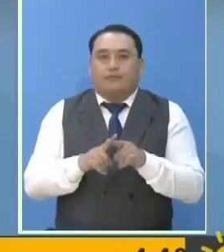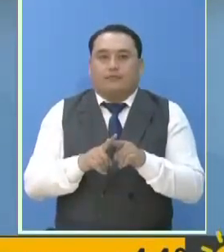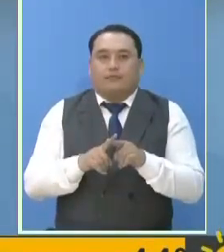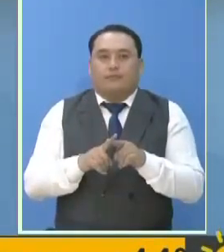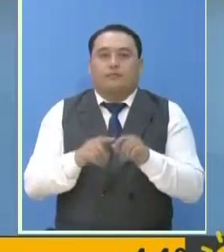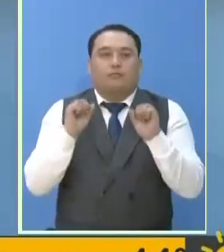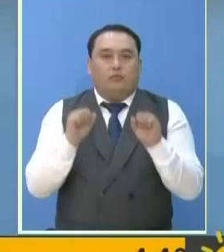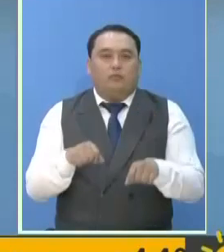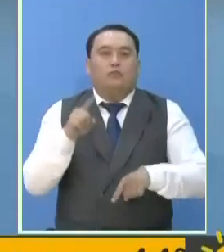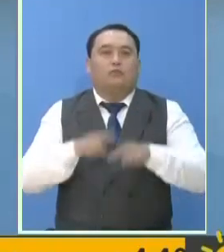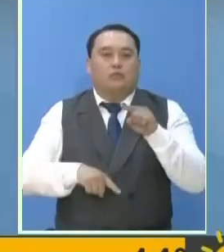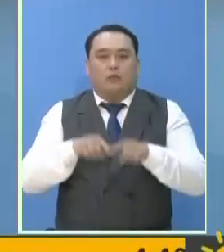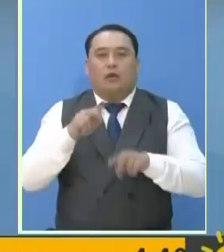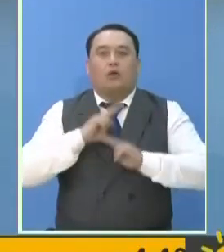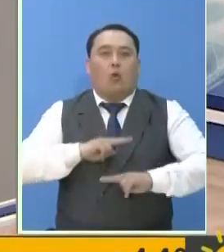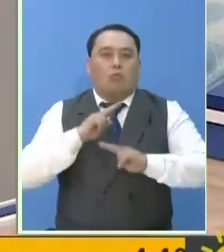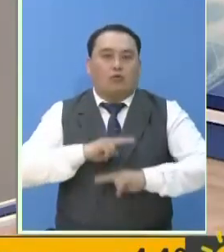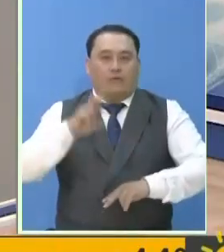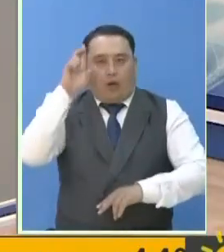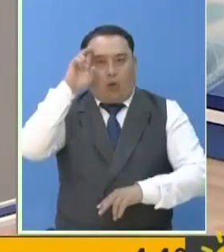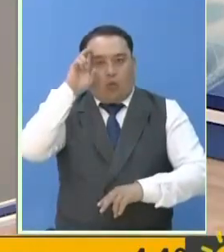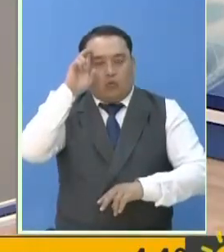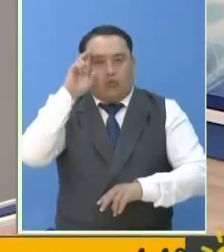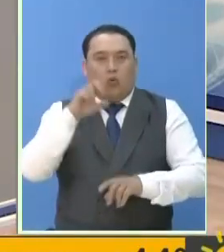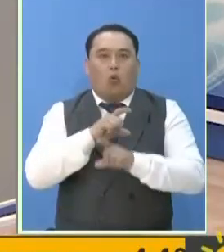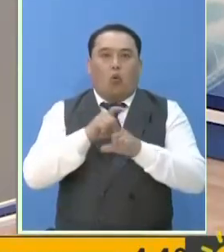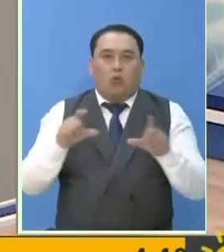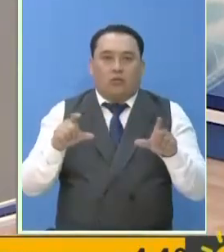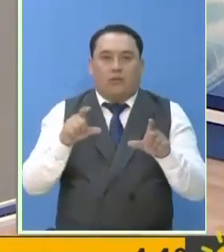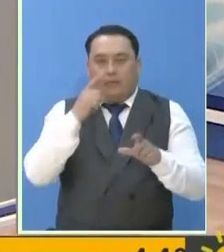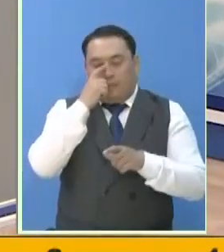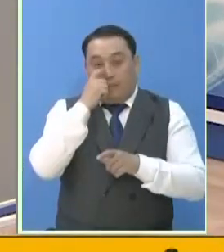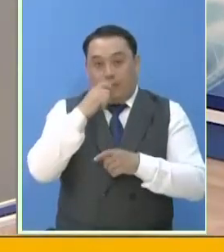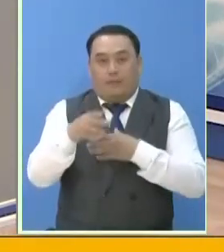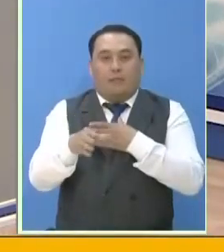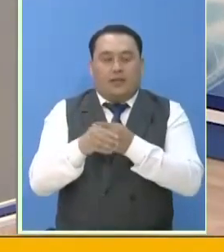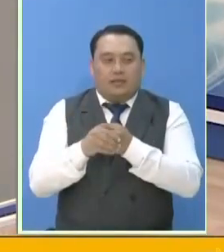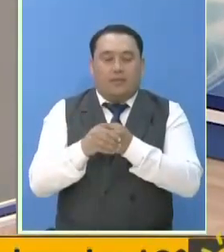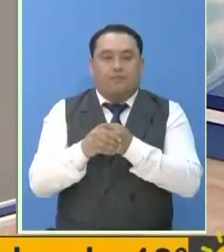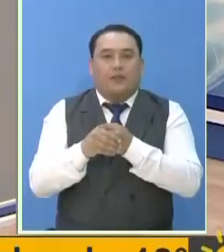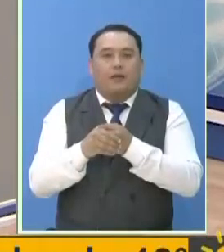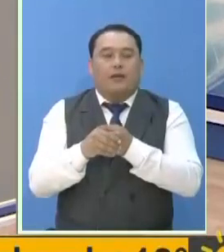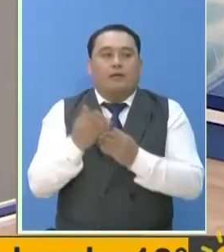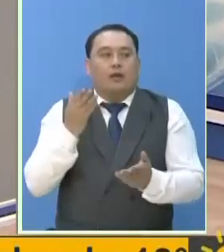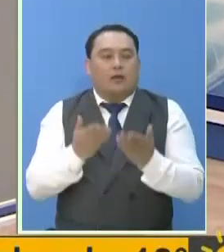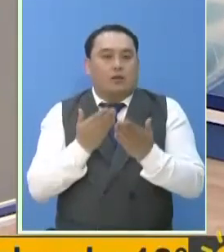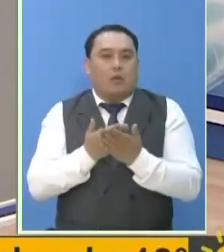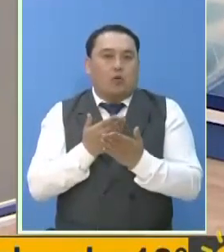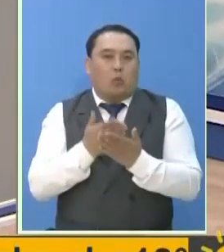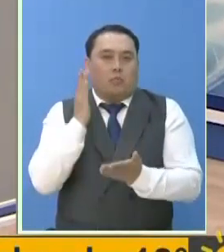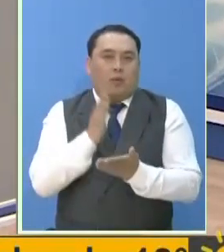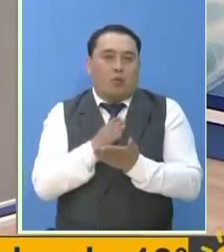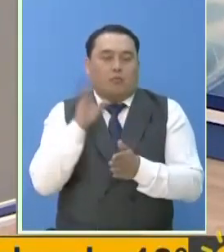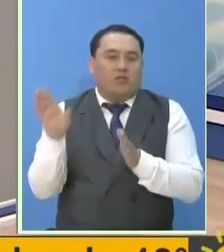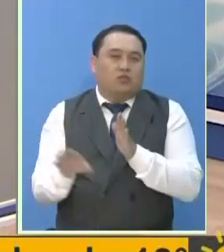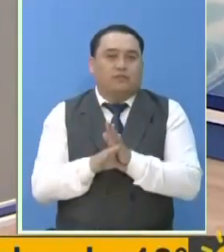могут ли родственники работать в государственном органе вместе? и не являясь даже, допустим, в прямом подчинении